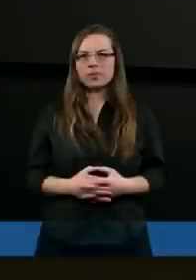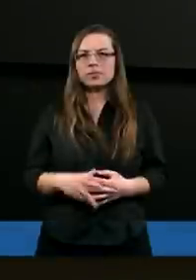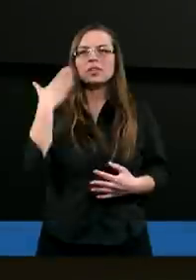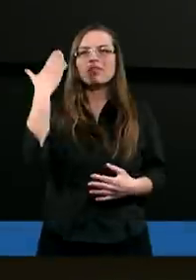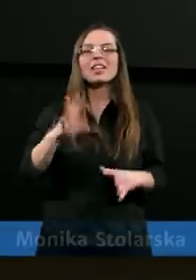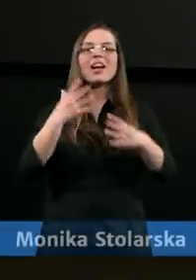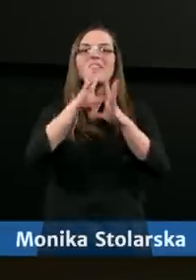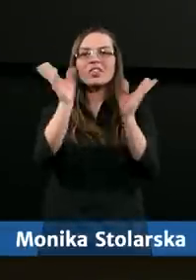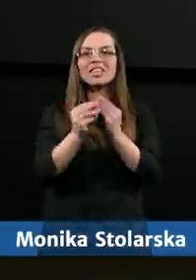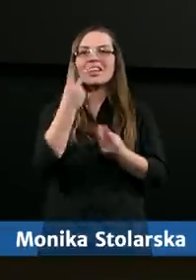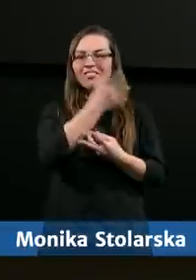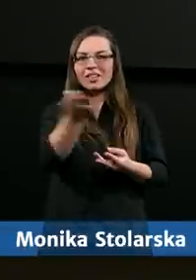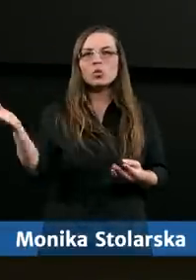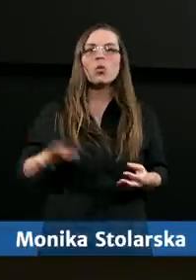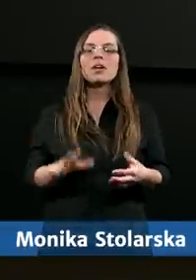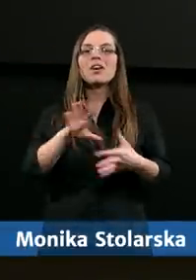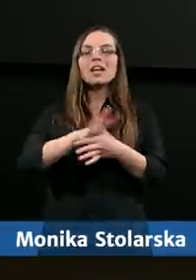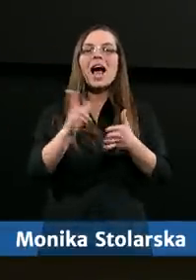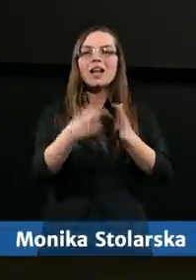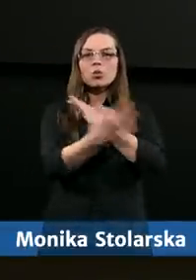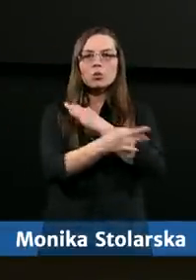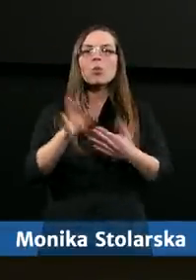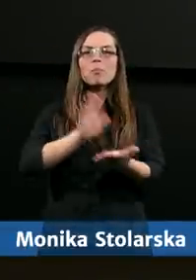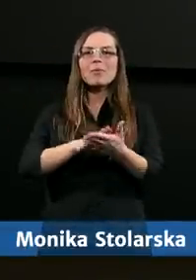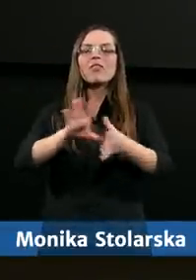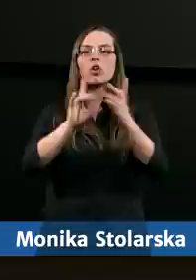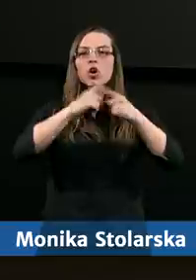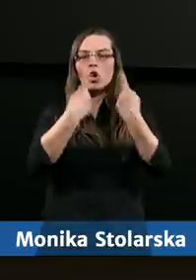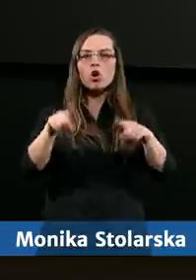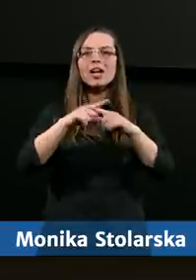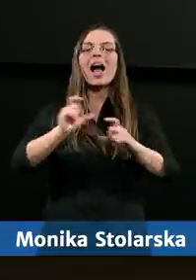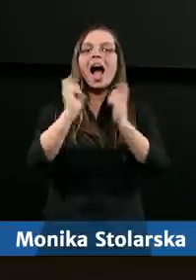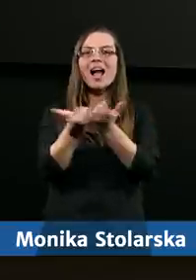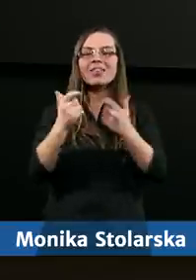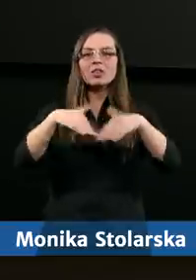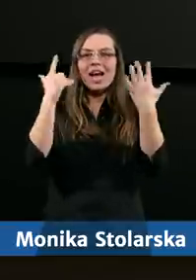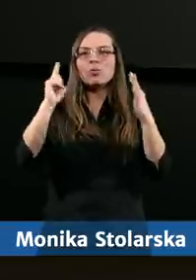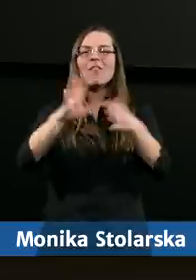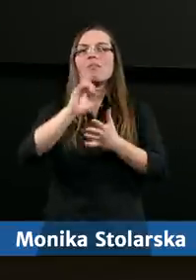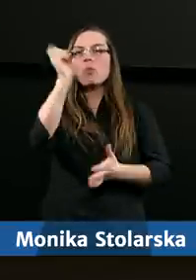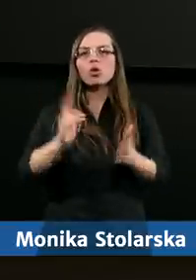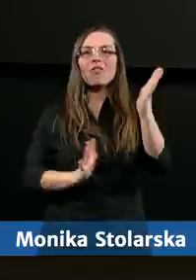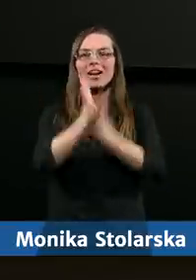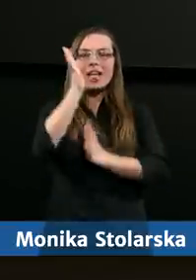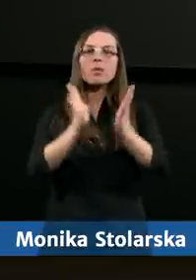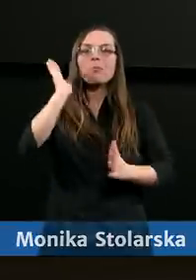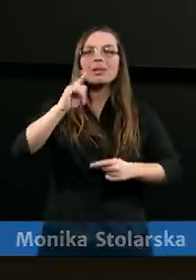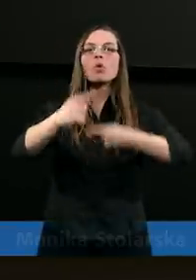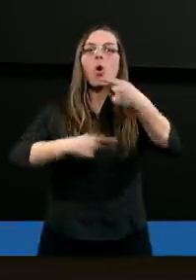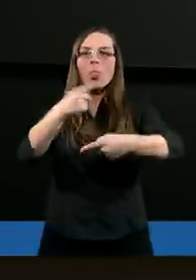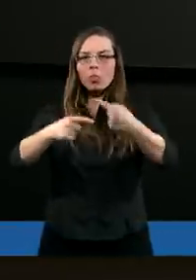Witam wszystkich widzów na studium Biblii w Kościele Adwentystów Dnia Siódmego w Podkowie Leśnej. Będziemy